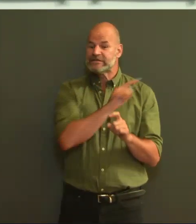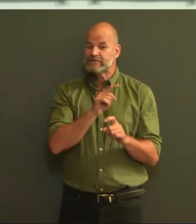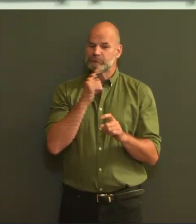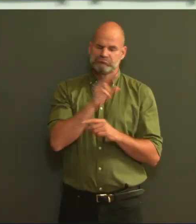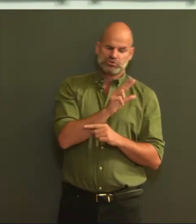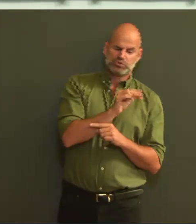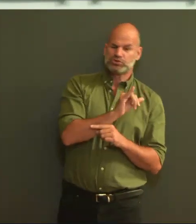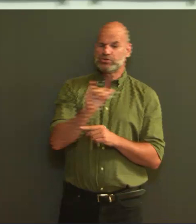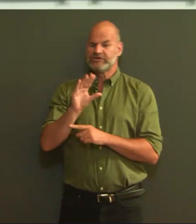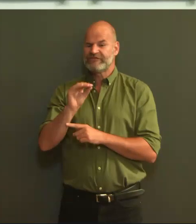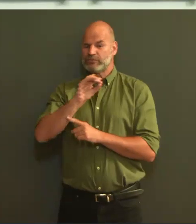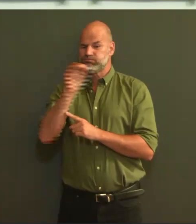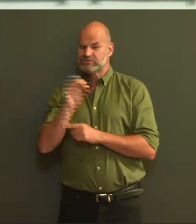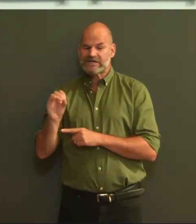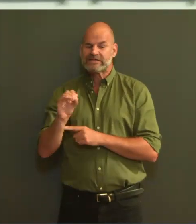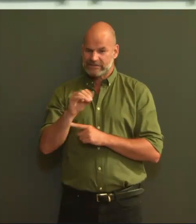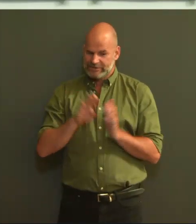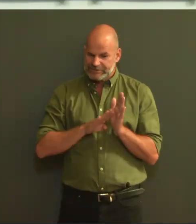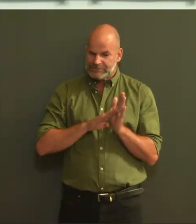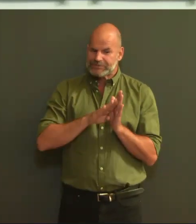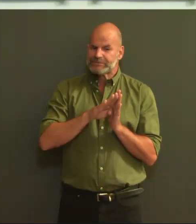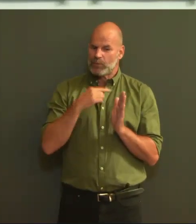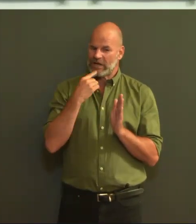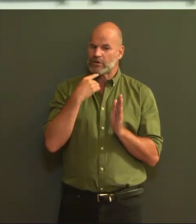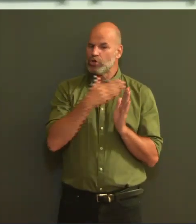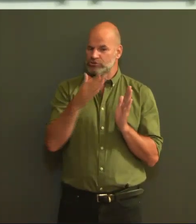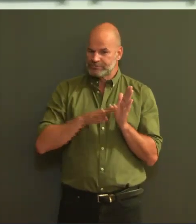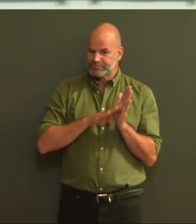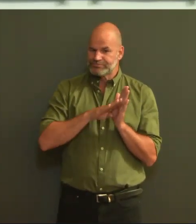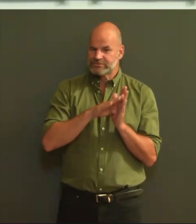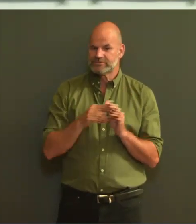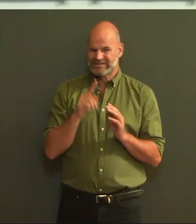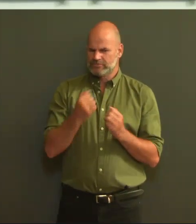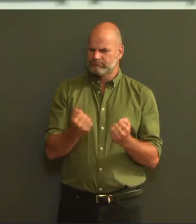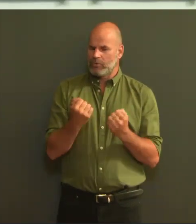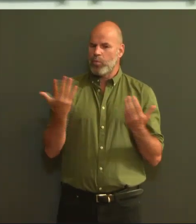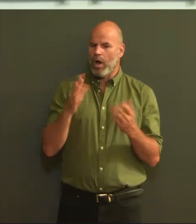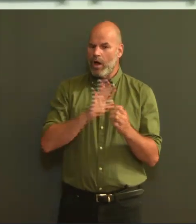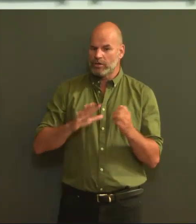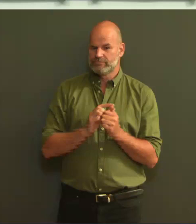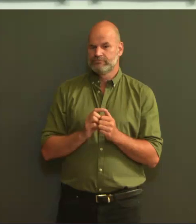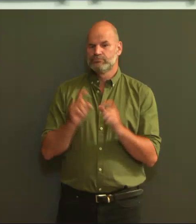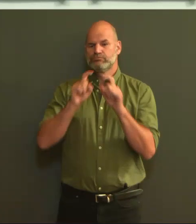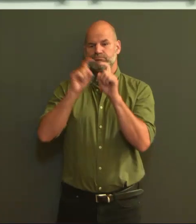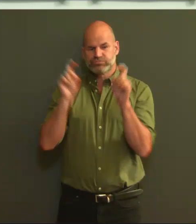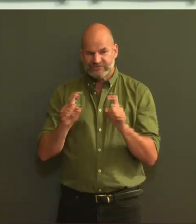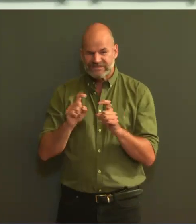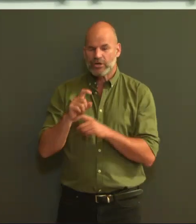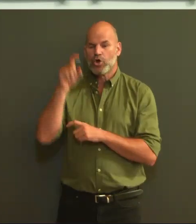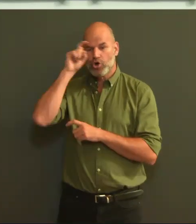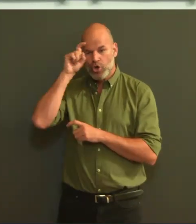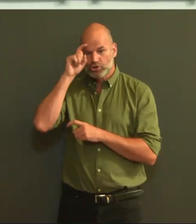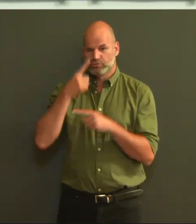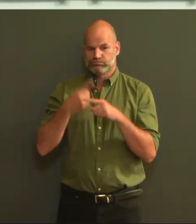weekbasis. We zien de sterkste toename in de provincies Luik en Oost-Vlaanderen, waar elk